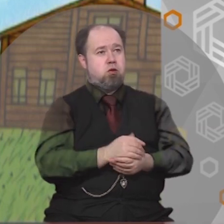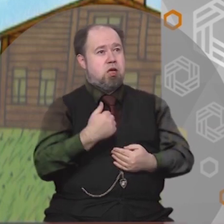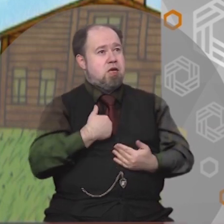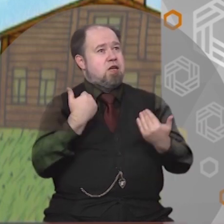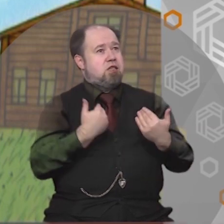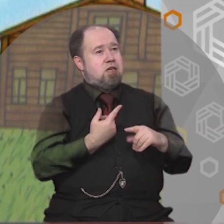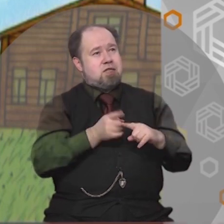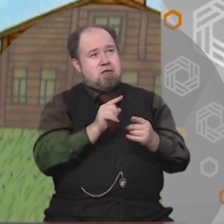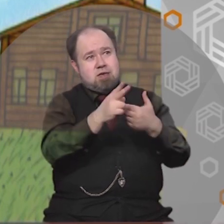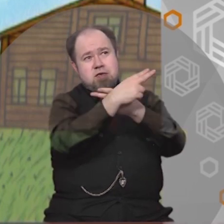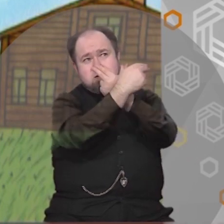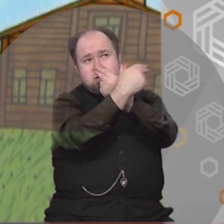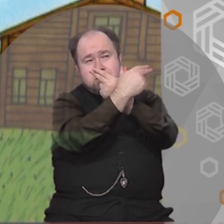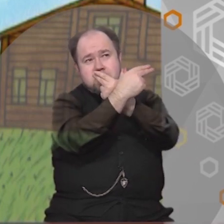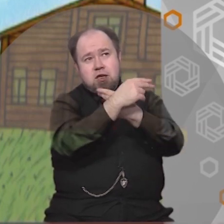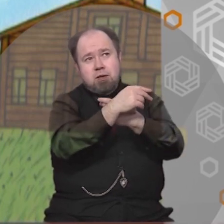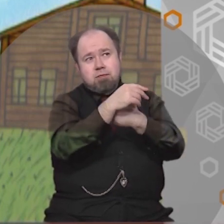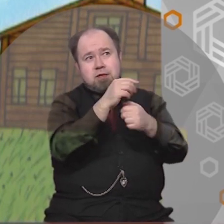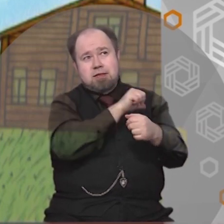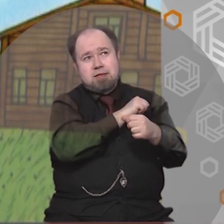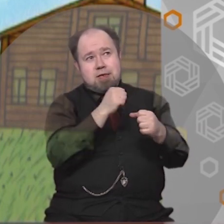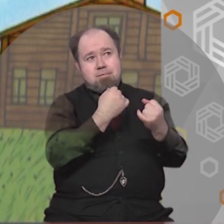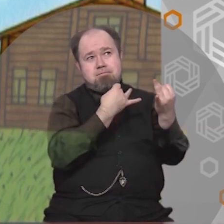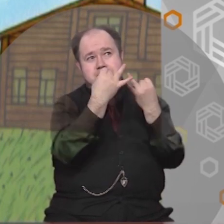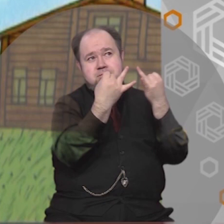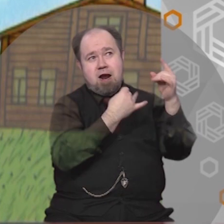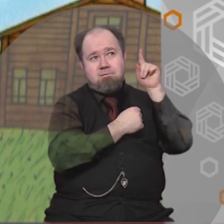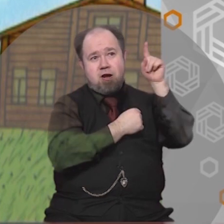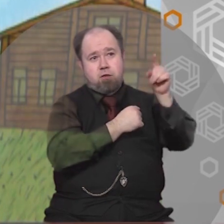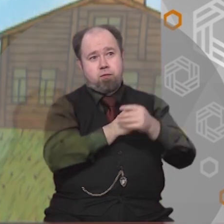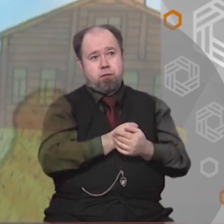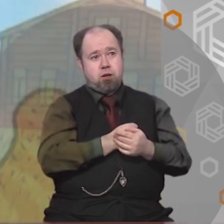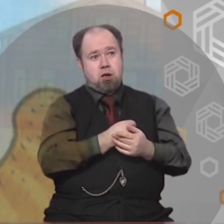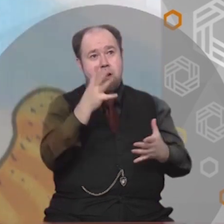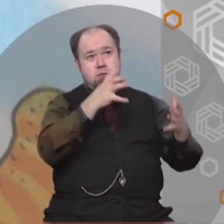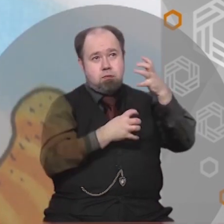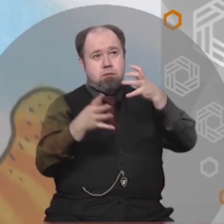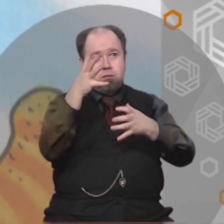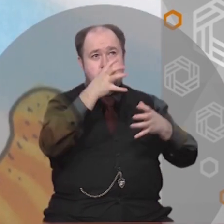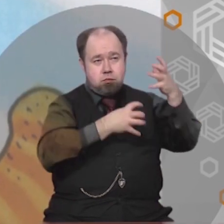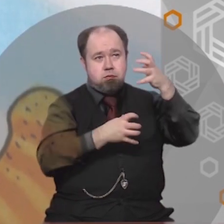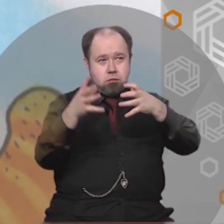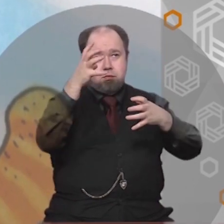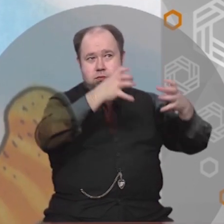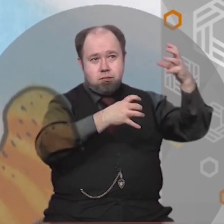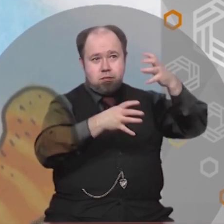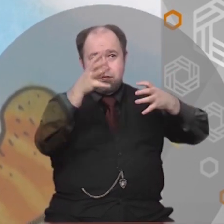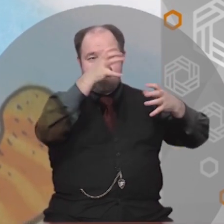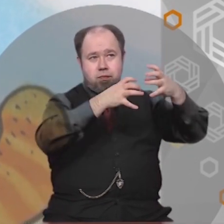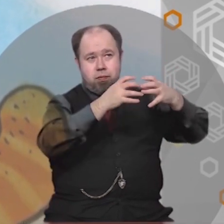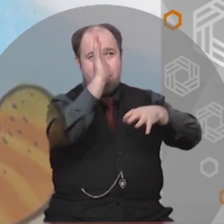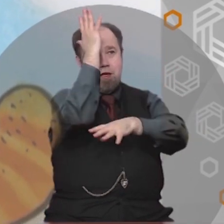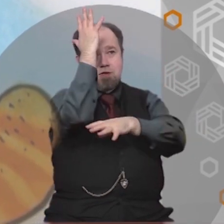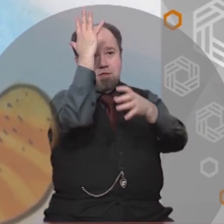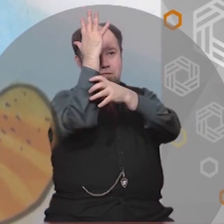Вот я сейчас с этими чижиками-пыжиками сам поговорю. И кот, вздохнув, полез